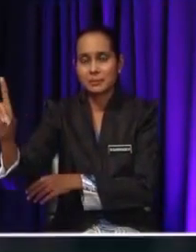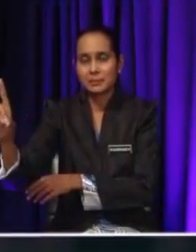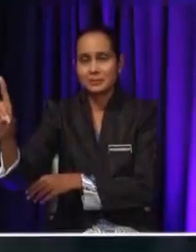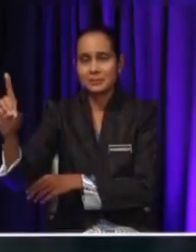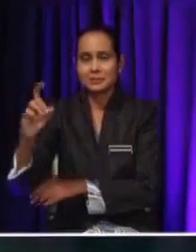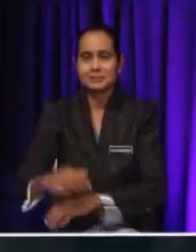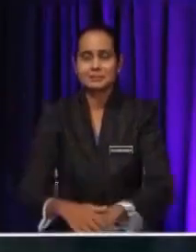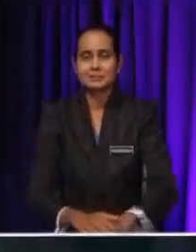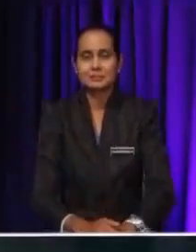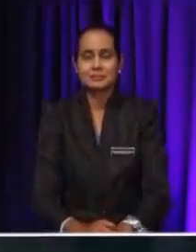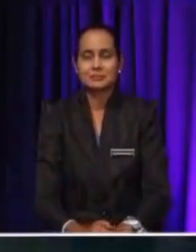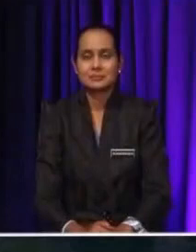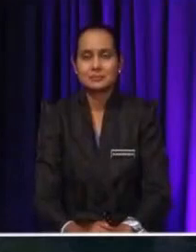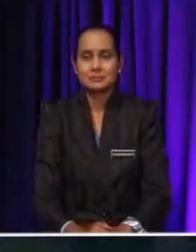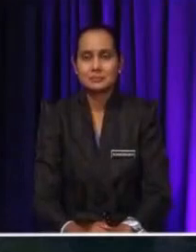masuk